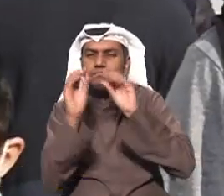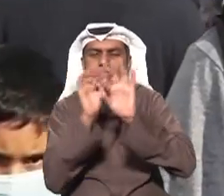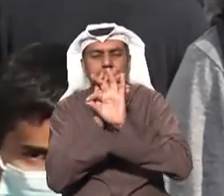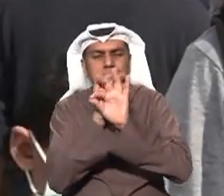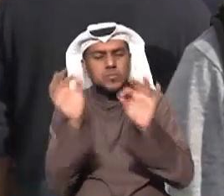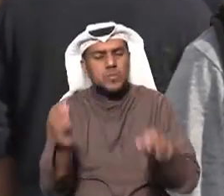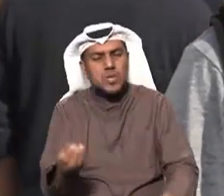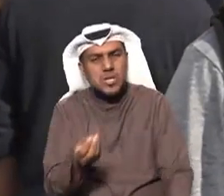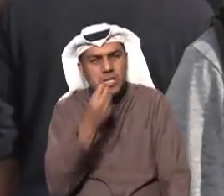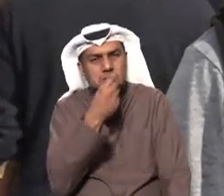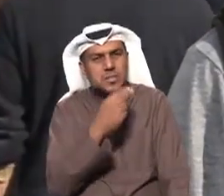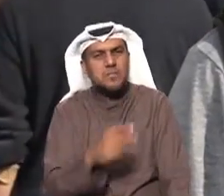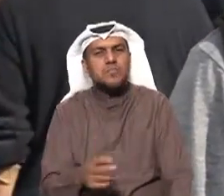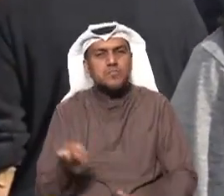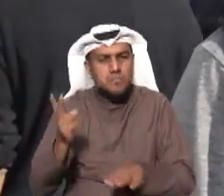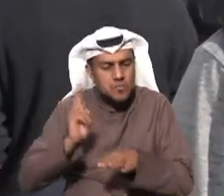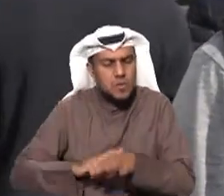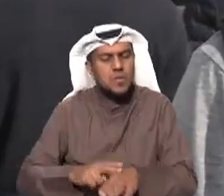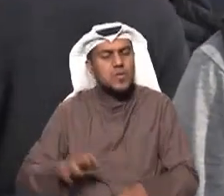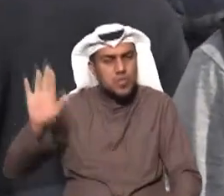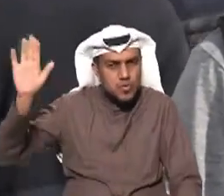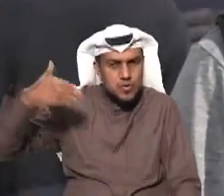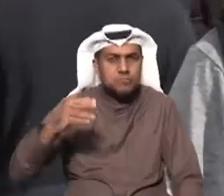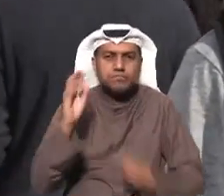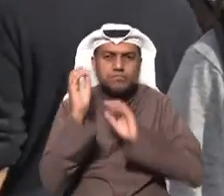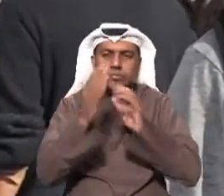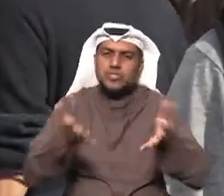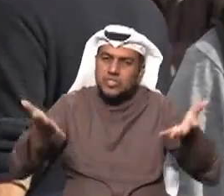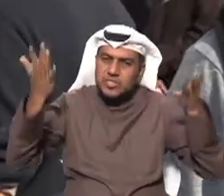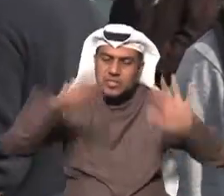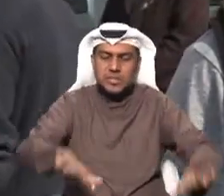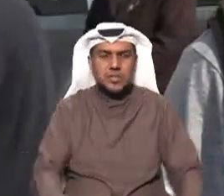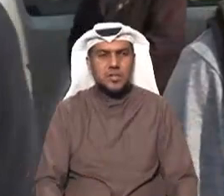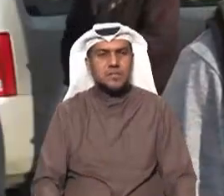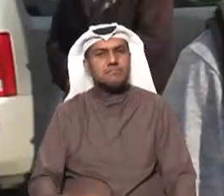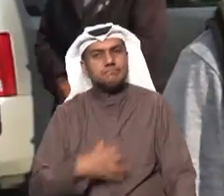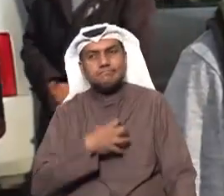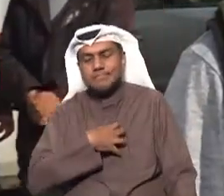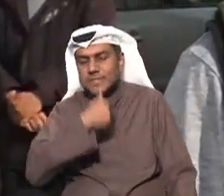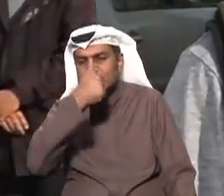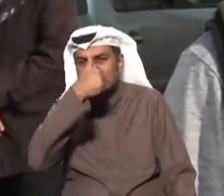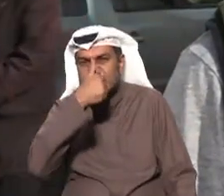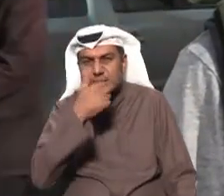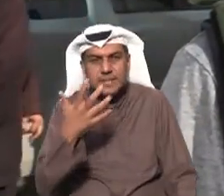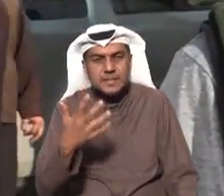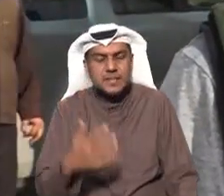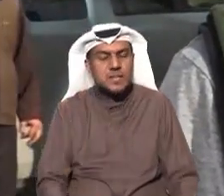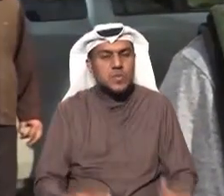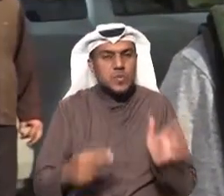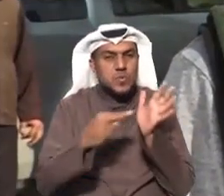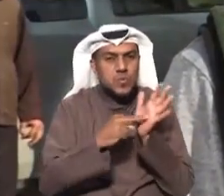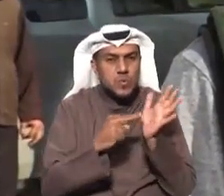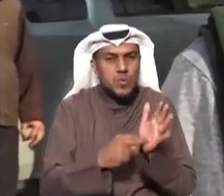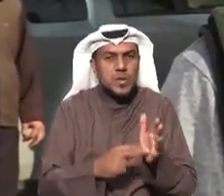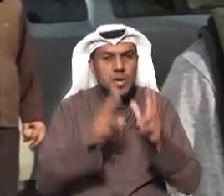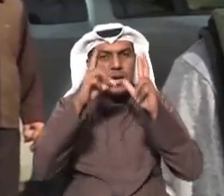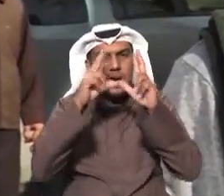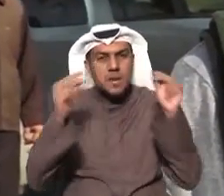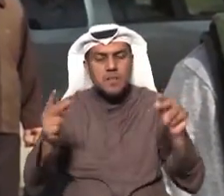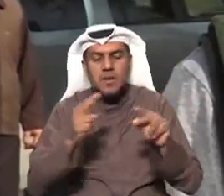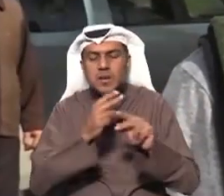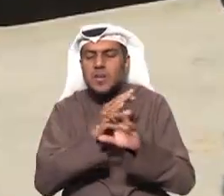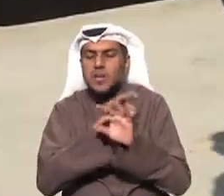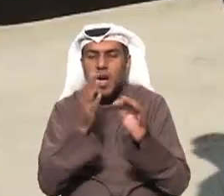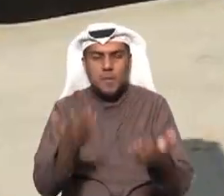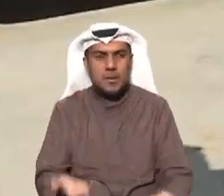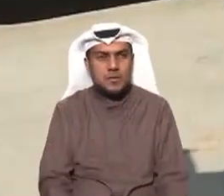القادمة بكثير من المساهمات والمساعدات لتخفيف معاناة الشقاء السوريين وكذلك المحتاجين من الأسر